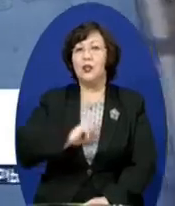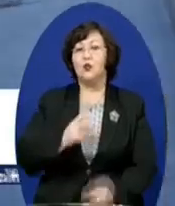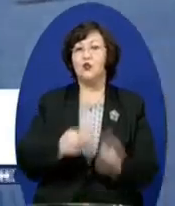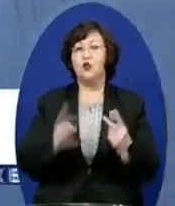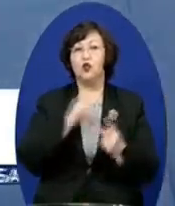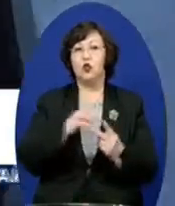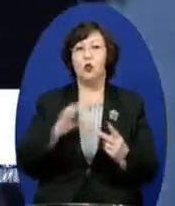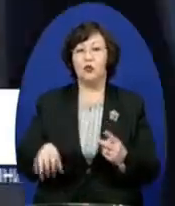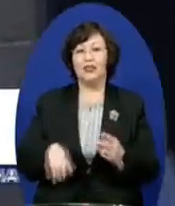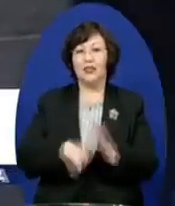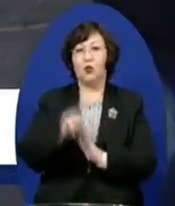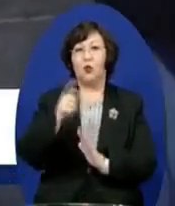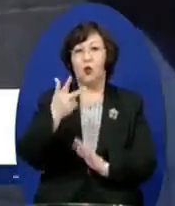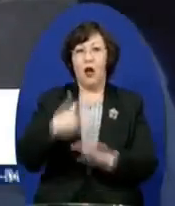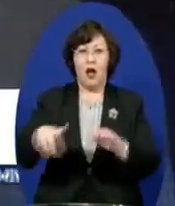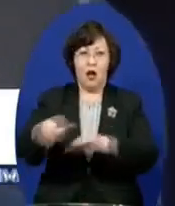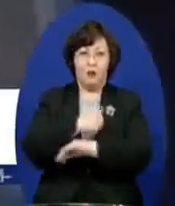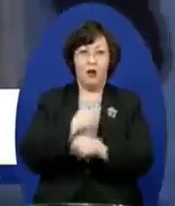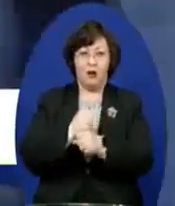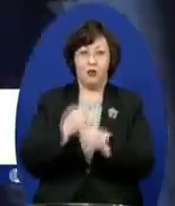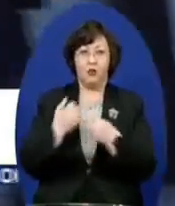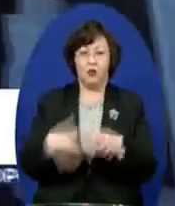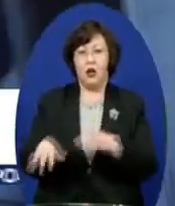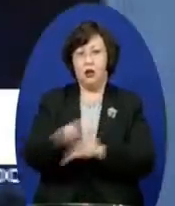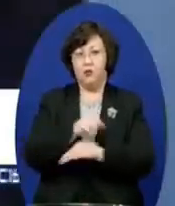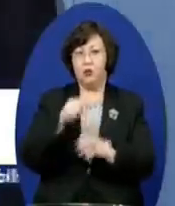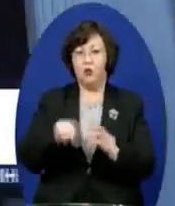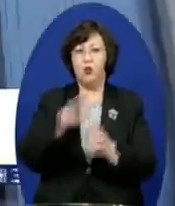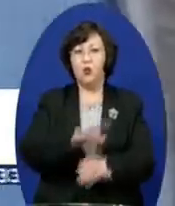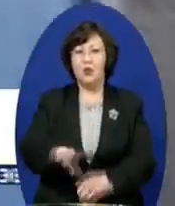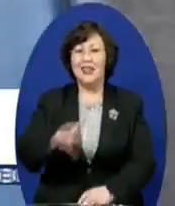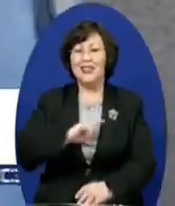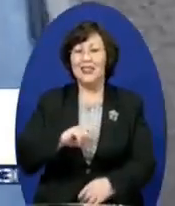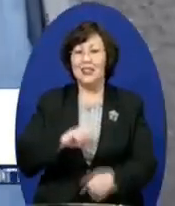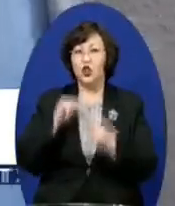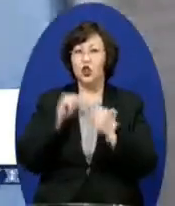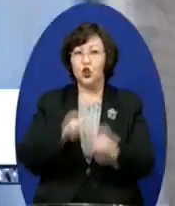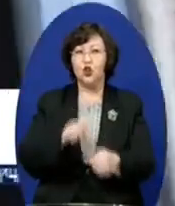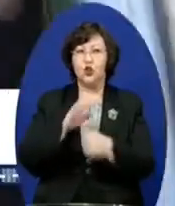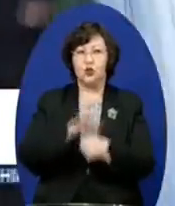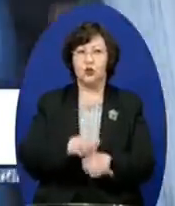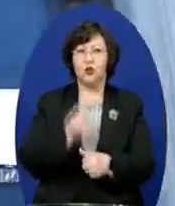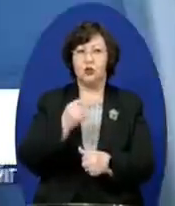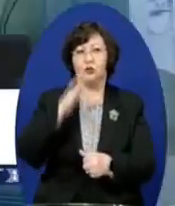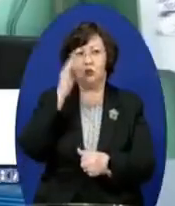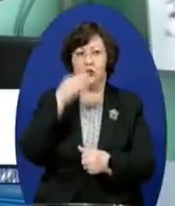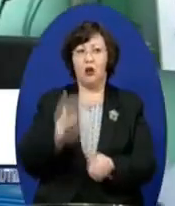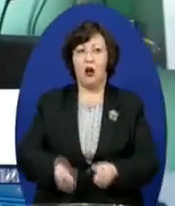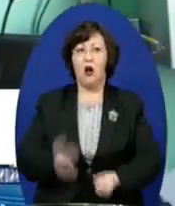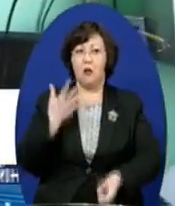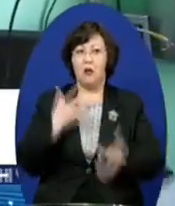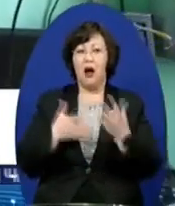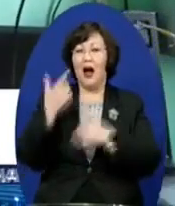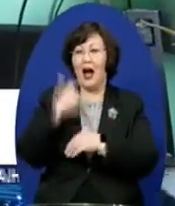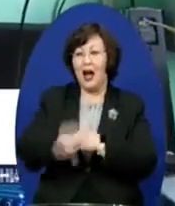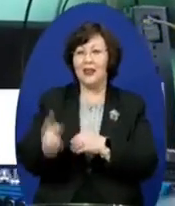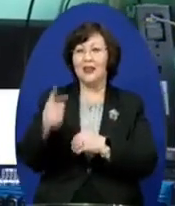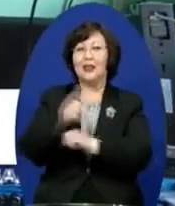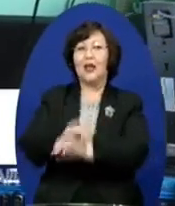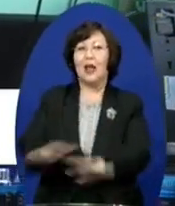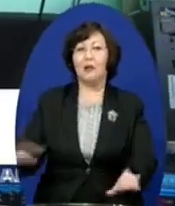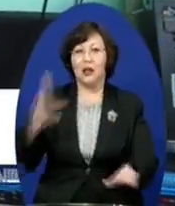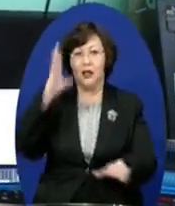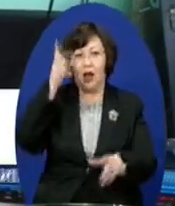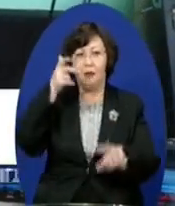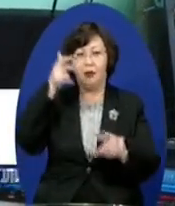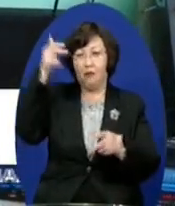эхний ээлжид 3 аймагт ажилласан. Эдгээр аймагуудад хүүхдийн эрхийн ноцтой зөрчлүүд илэрч байна гэлээ. Тухайлбал гадны нийтийн талбайд хяналтын